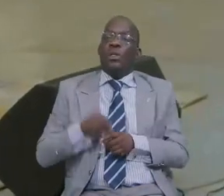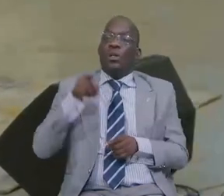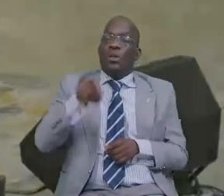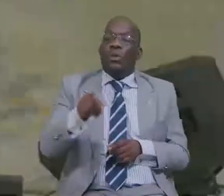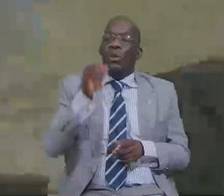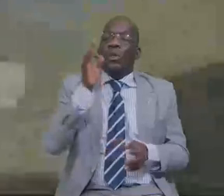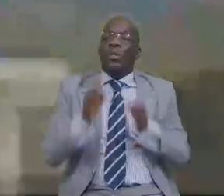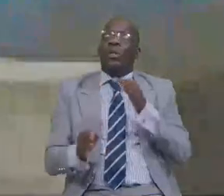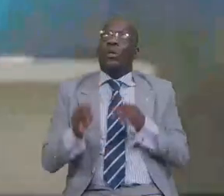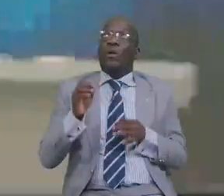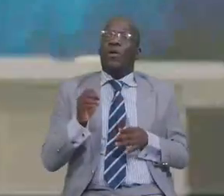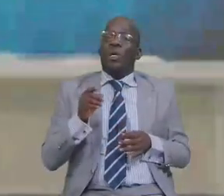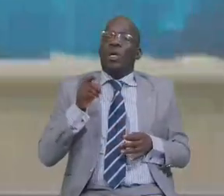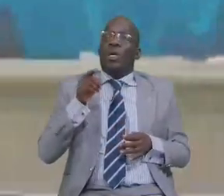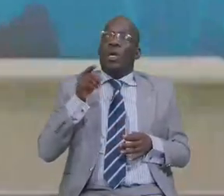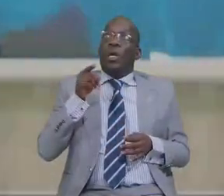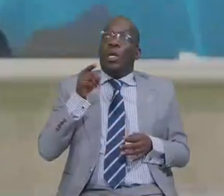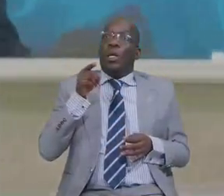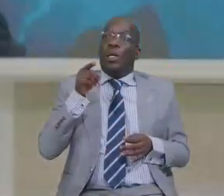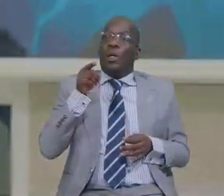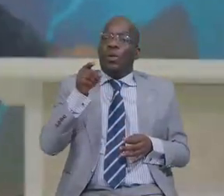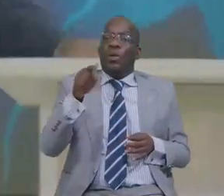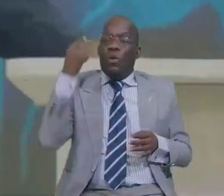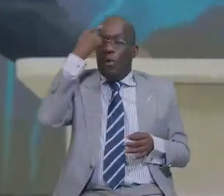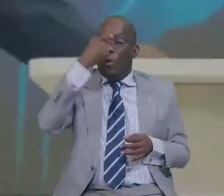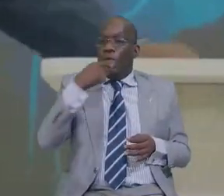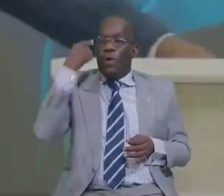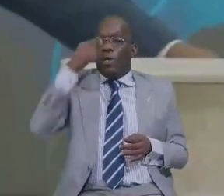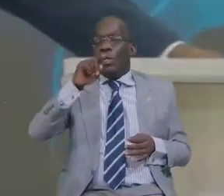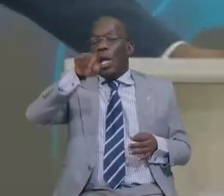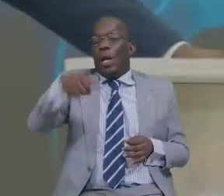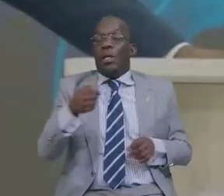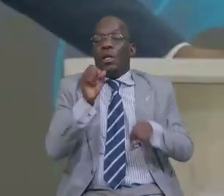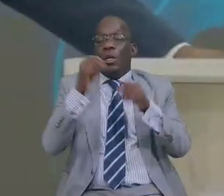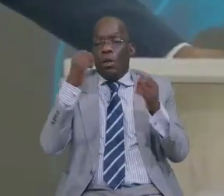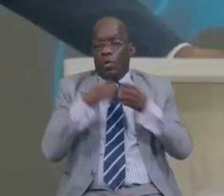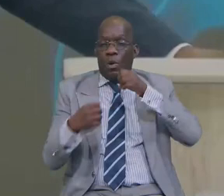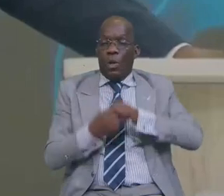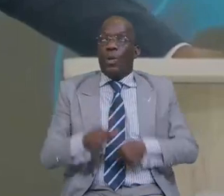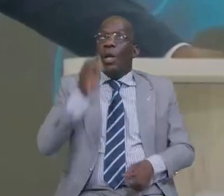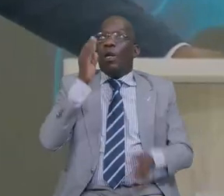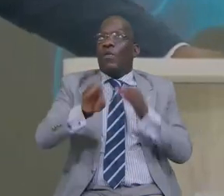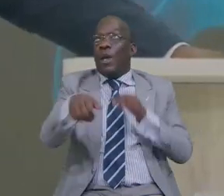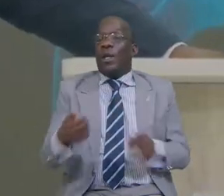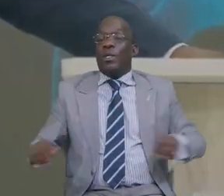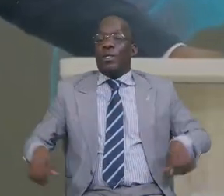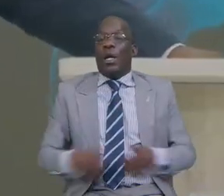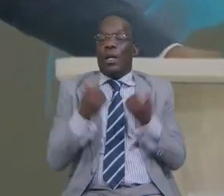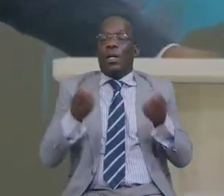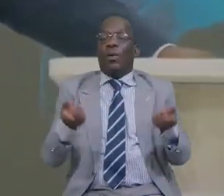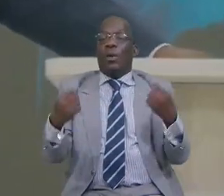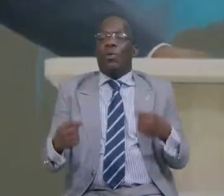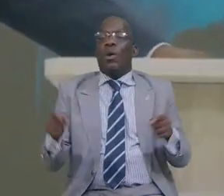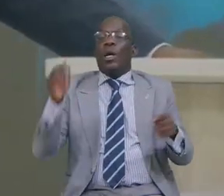toi. Et s'il affronte, il est confronté à un problème plus grand que ce qu'il a fait hier. Si un défi